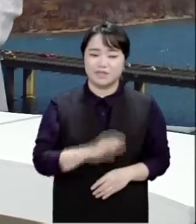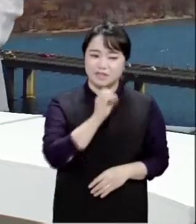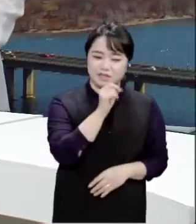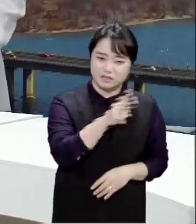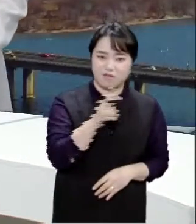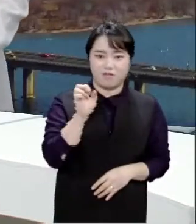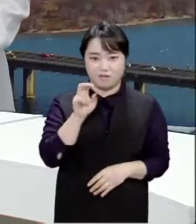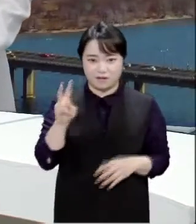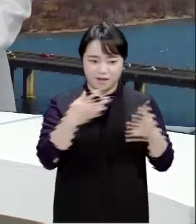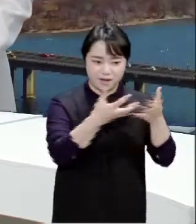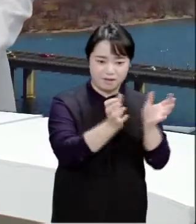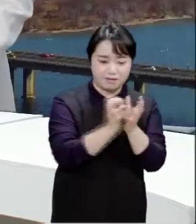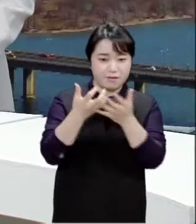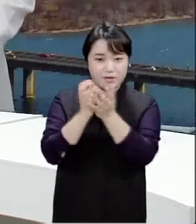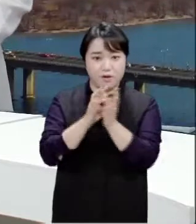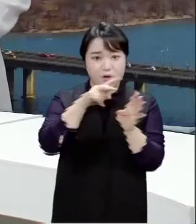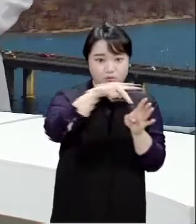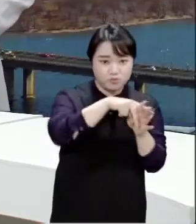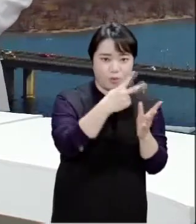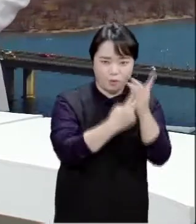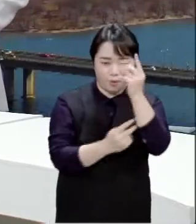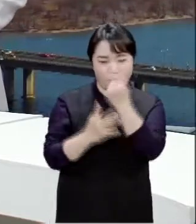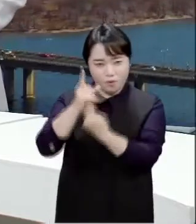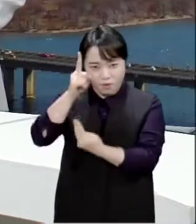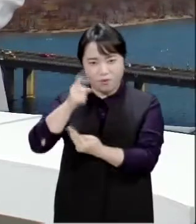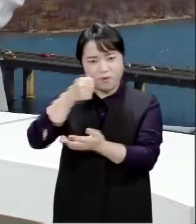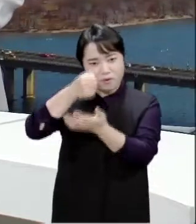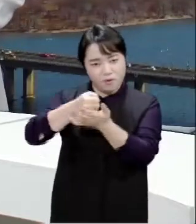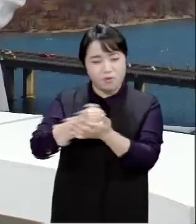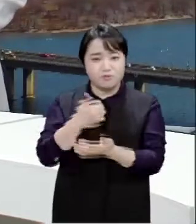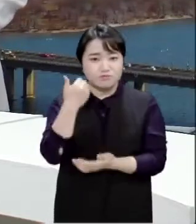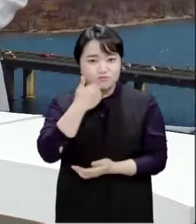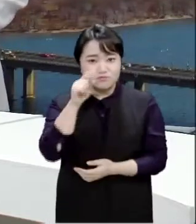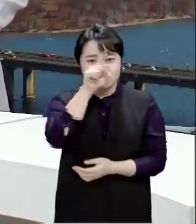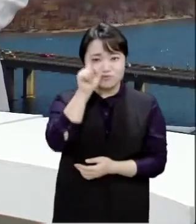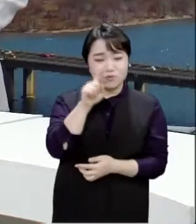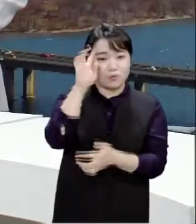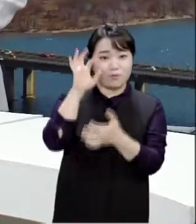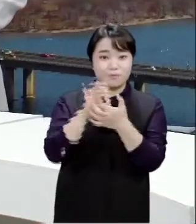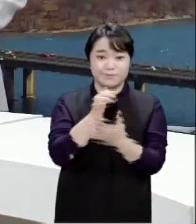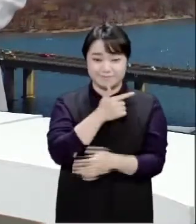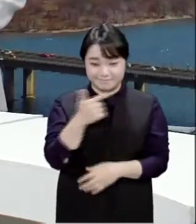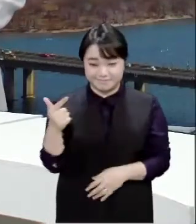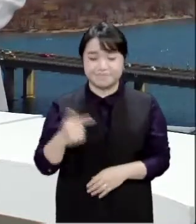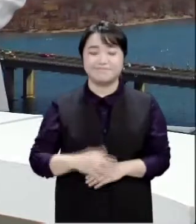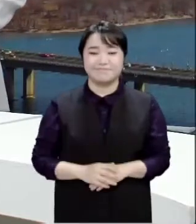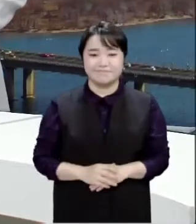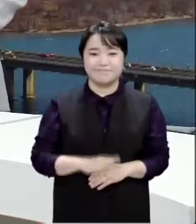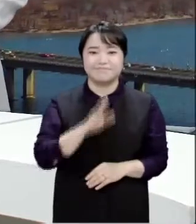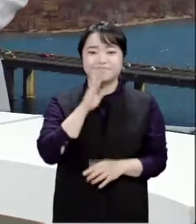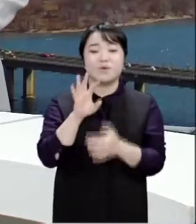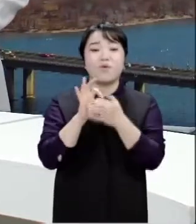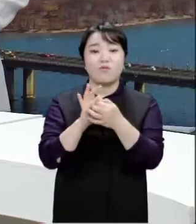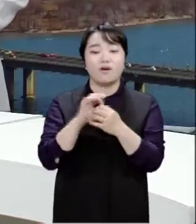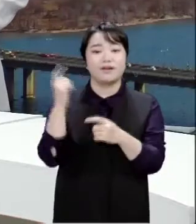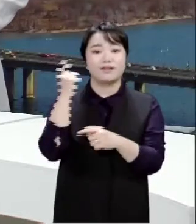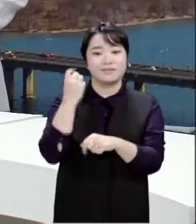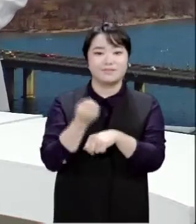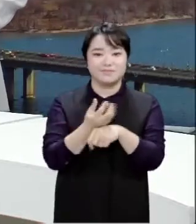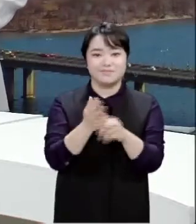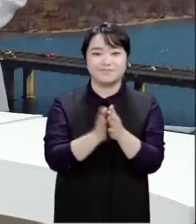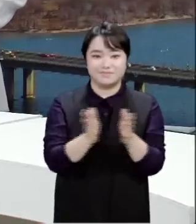여권과 야권 단일화가 거론되면서 이 서울 시민들도 어느 후보가 시장에 출마할지 관심이 높습니다. 네, 이와 관련된